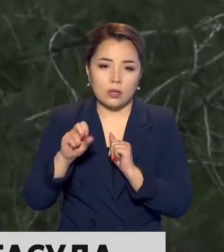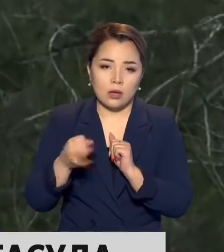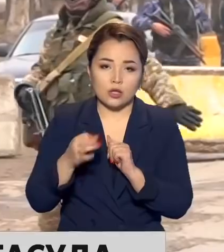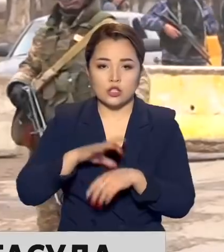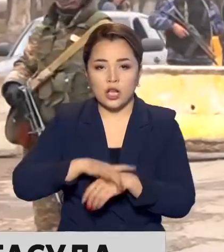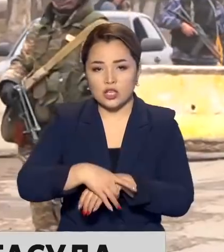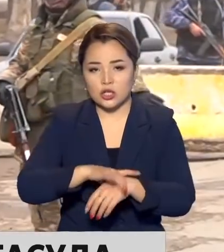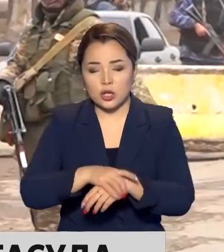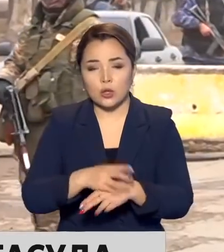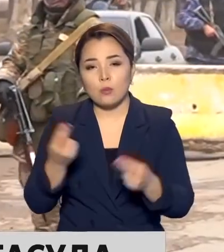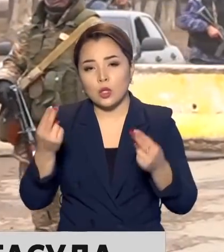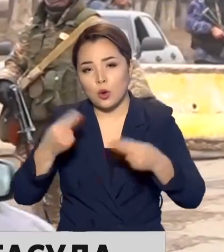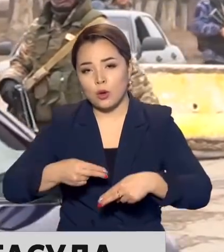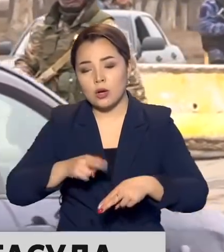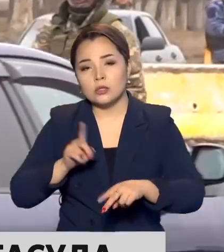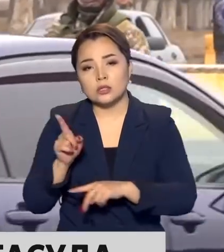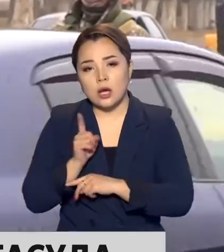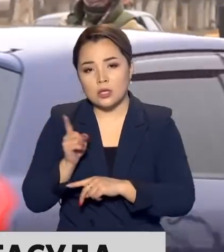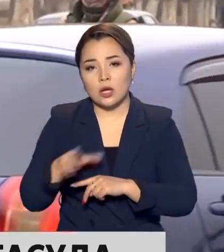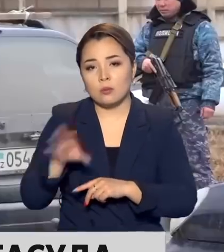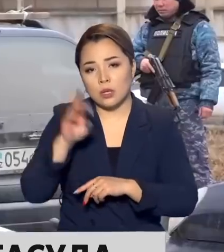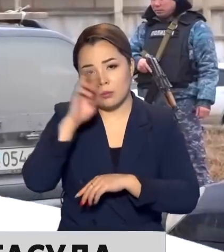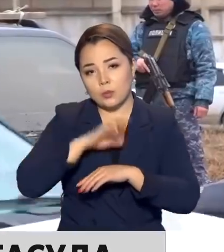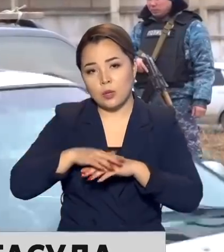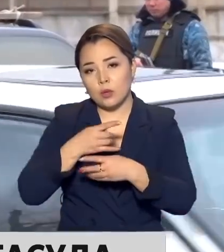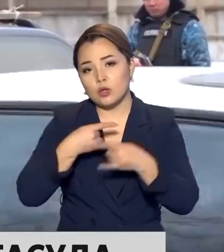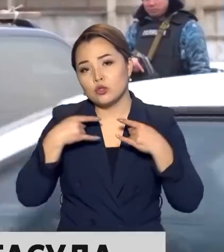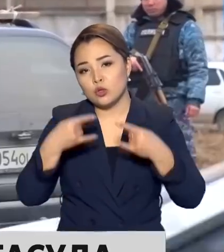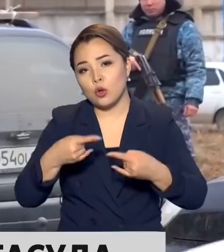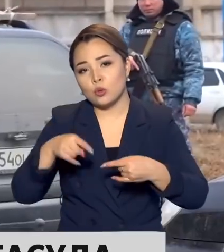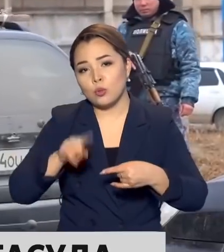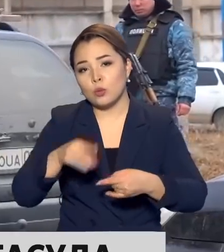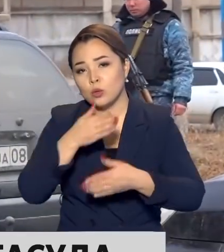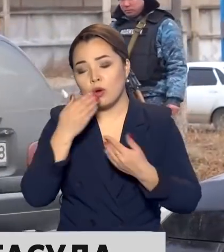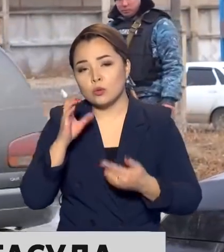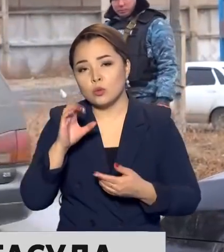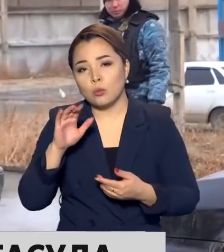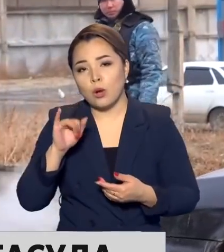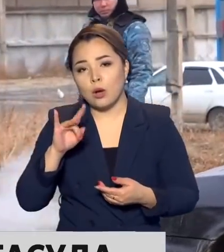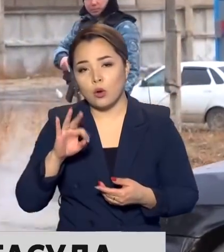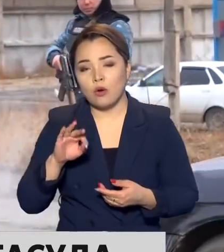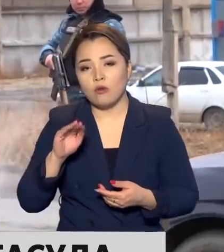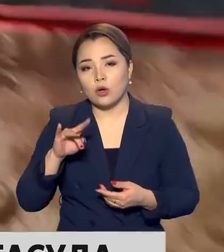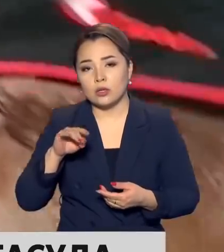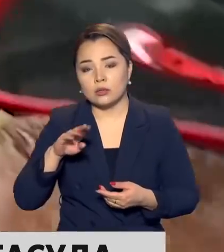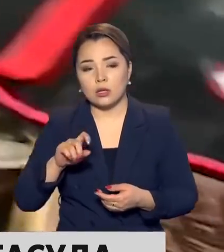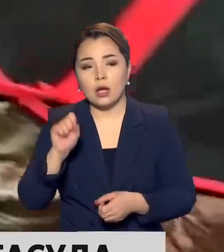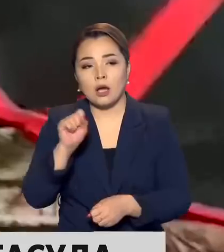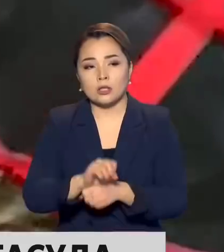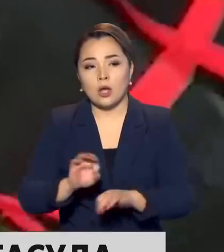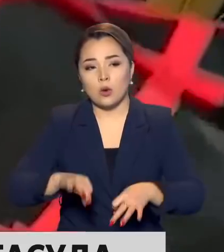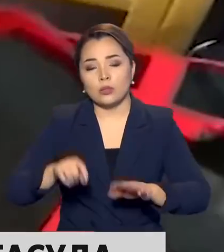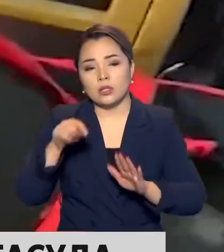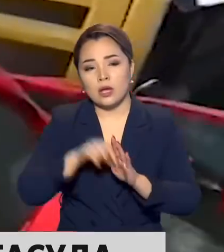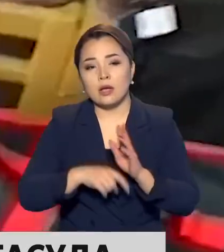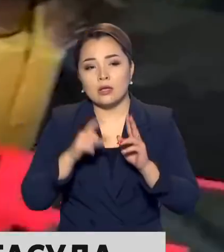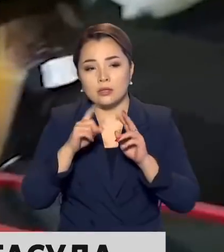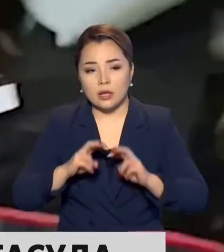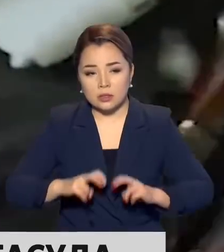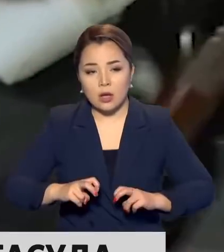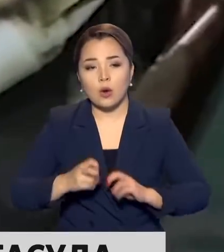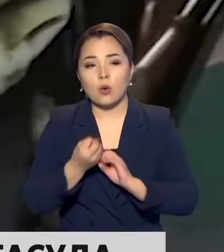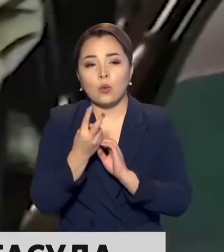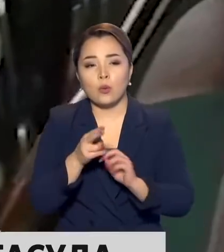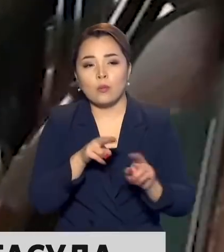блок бекеттегі сақшылар мемлекеттік нөмірі жоқ Subaru Forester маркалы автокөлігін тоқтатқан. Көлікті тінту кезінде